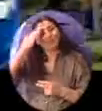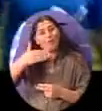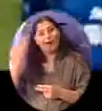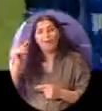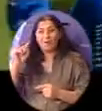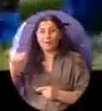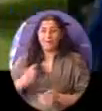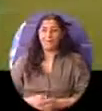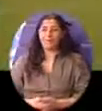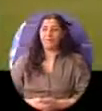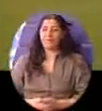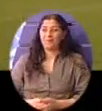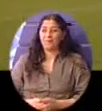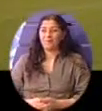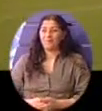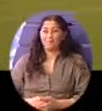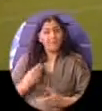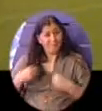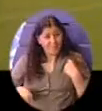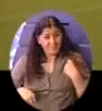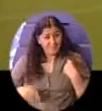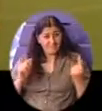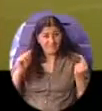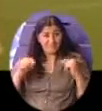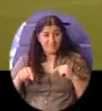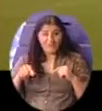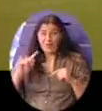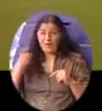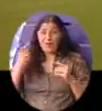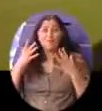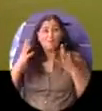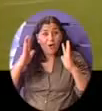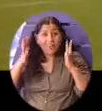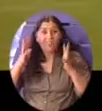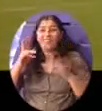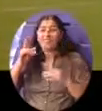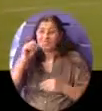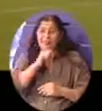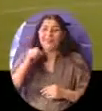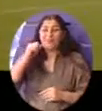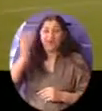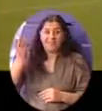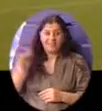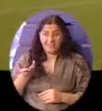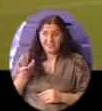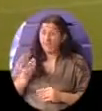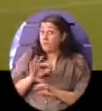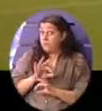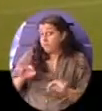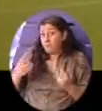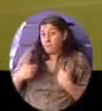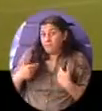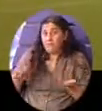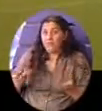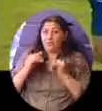שהתרוצצו על המגרש. מה, אני מתחיל קצת שבאו ככה כל המעודדים צועקים לקובי פרץ? מצוין, גם אני